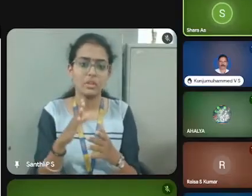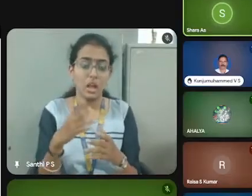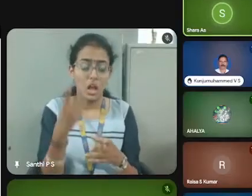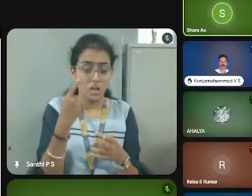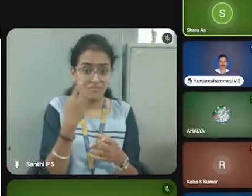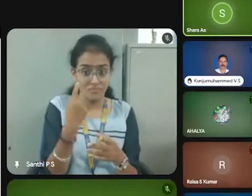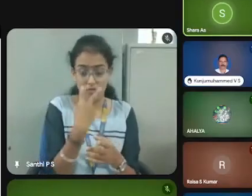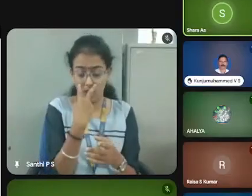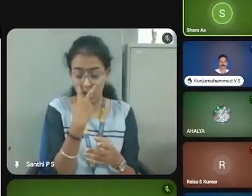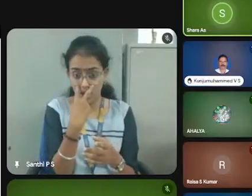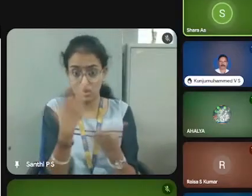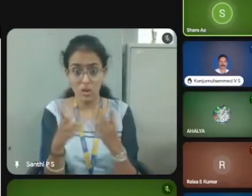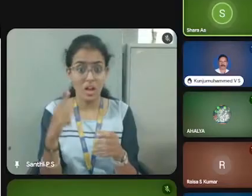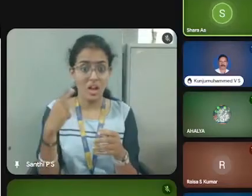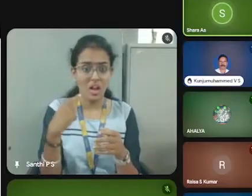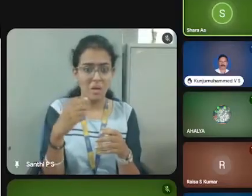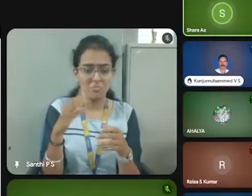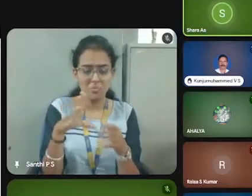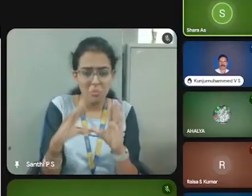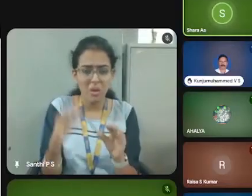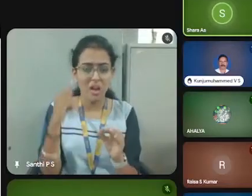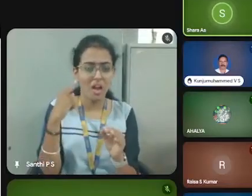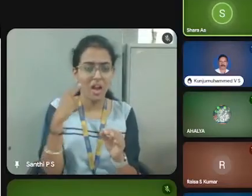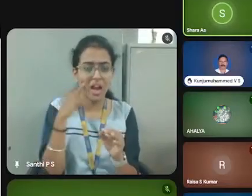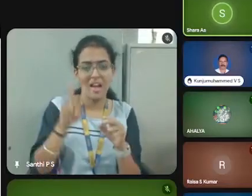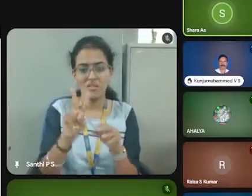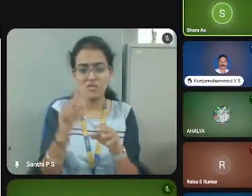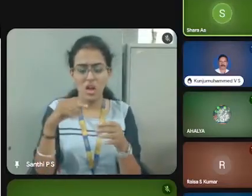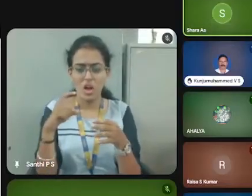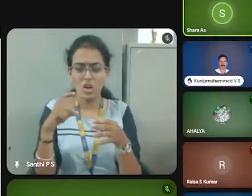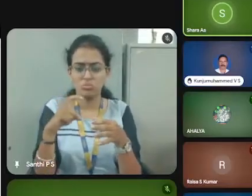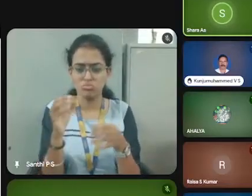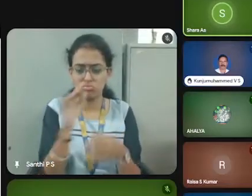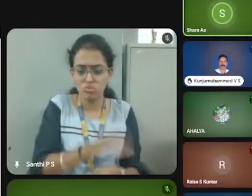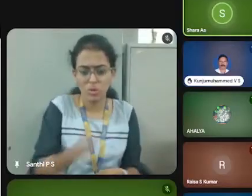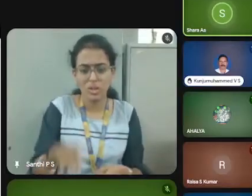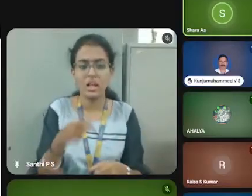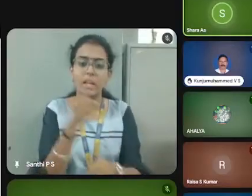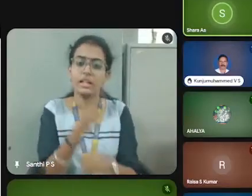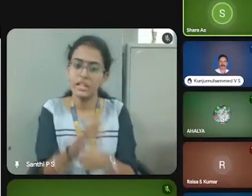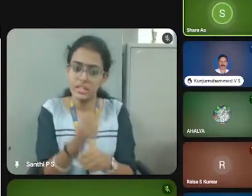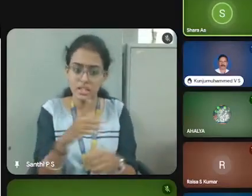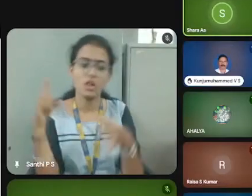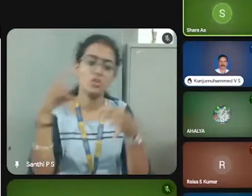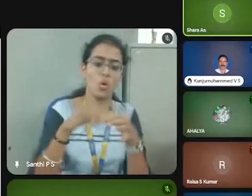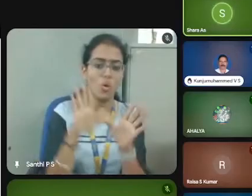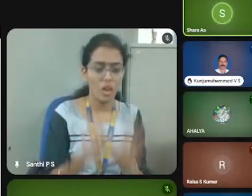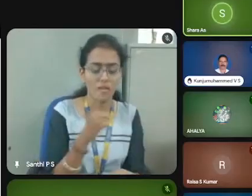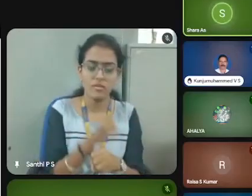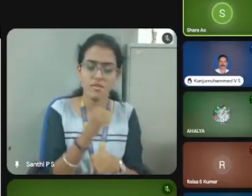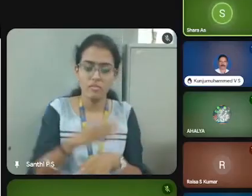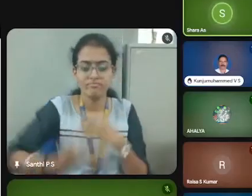ആയാലും മൈൽഡ് ID കുട്ടികളായാലും ഇവരെല്ലാം ജോലിയിൽ പ്രവേശിച്ചിട്ടുണ്ട്. TTC കഴിഞ്ഞ് ടീച്ചറായിട്ടുള്ളവരുണ്ട്,